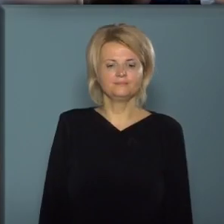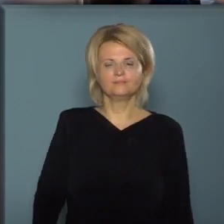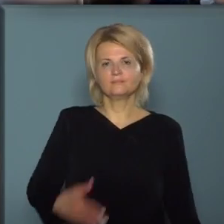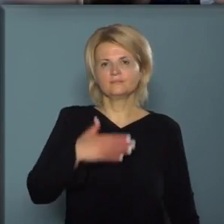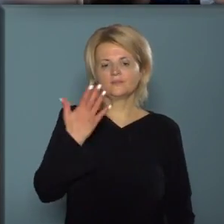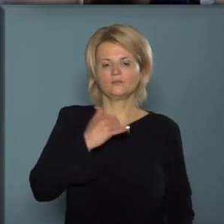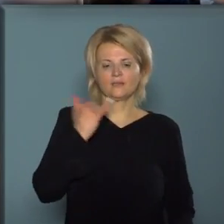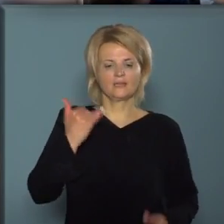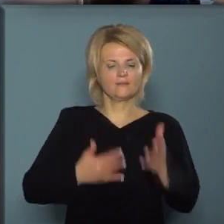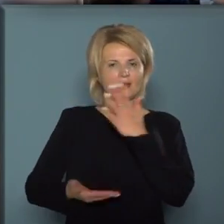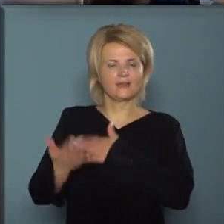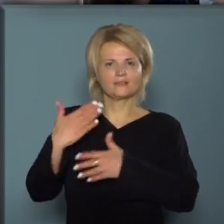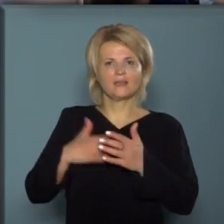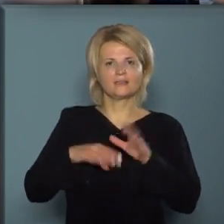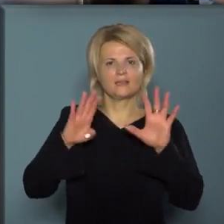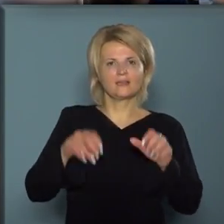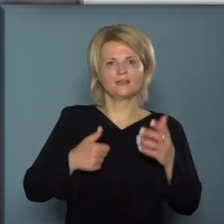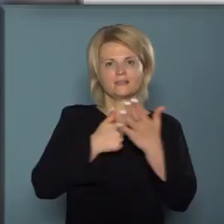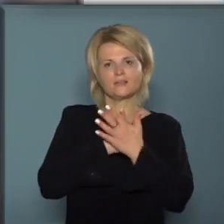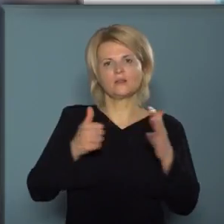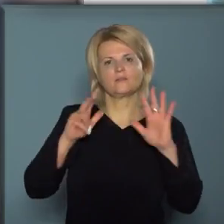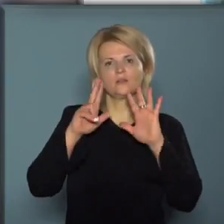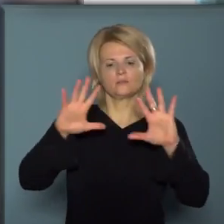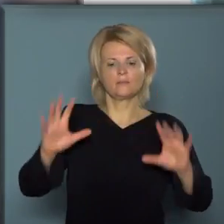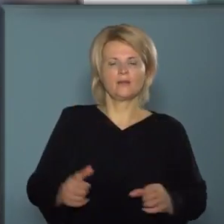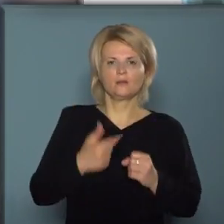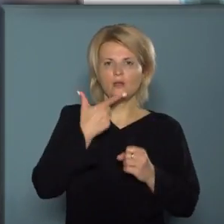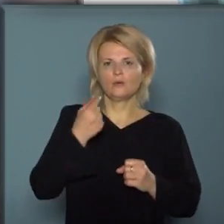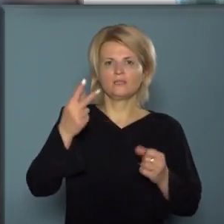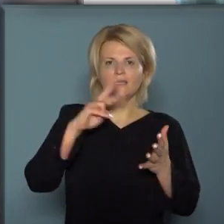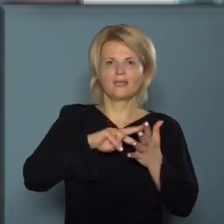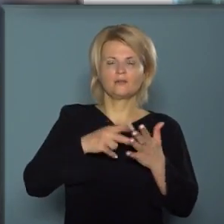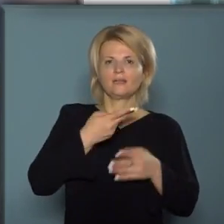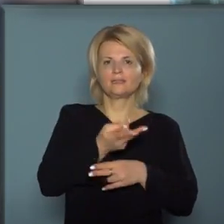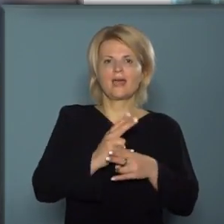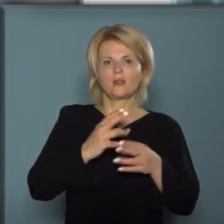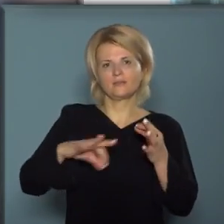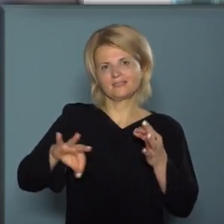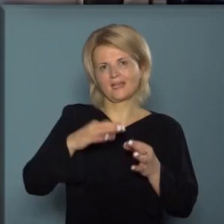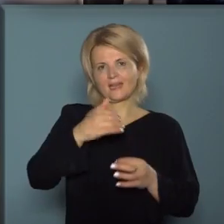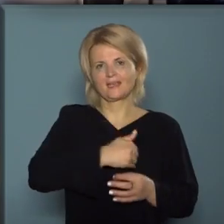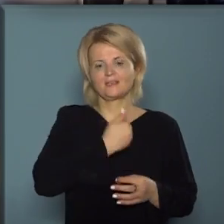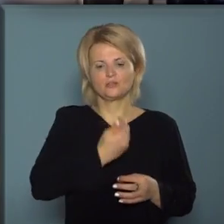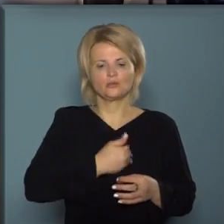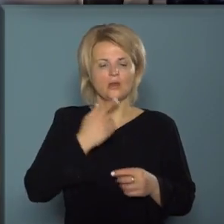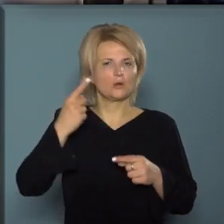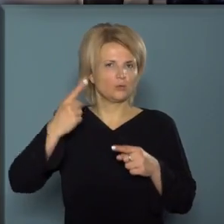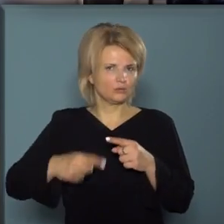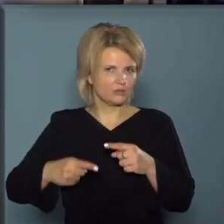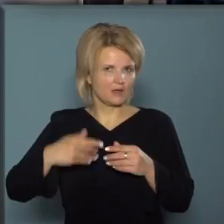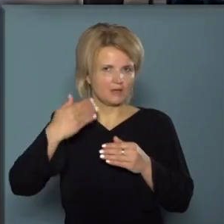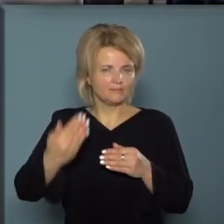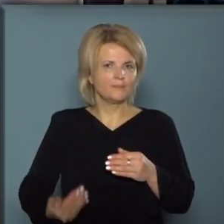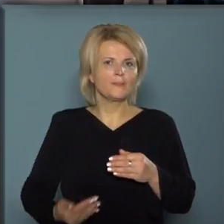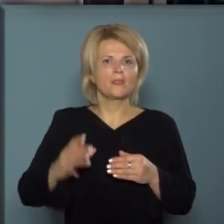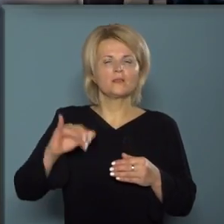50 évvel ezelőtt, 1968-ban alakult meg a 20. kerületi állami zeneiskola, melynek jogutódjaként a Lajta